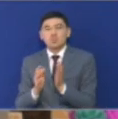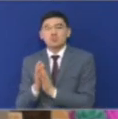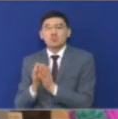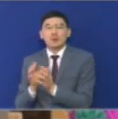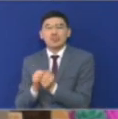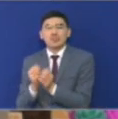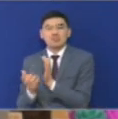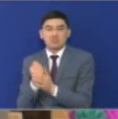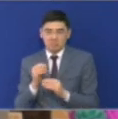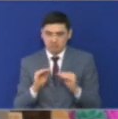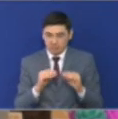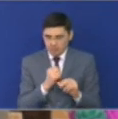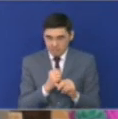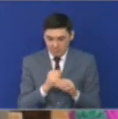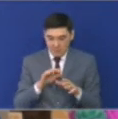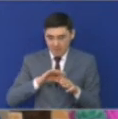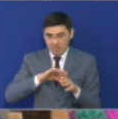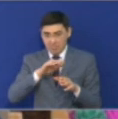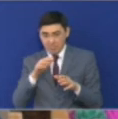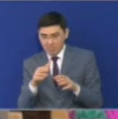травы, а верхнее гнездо